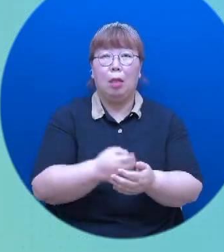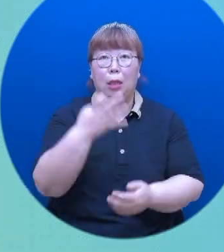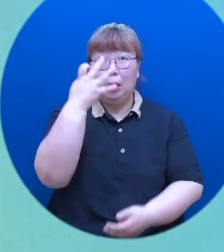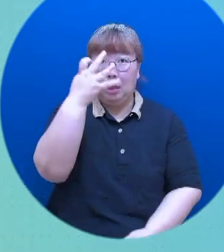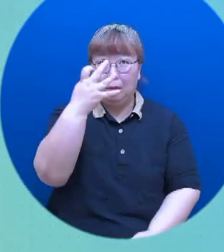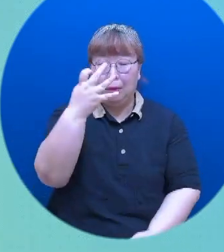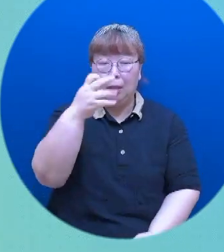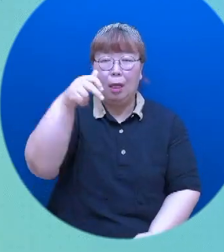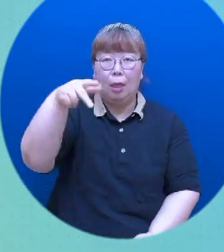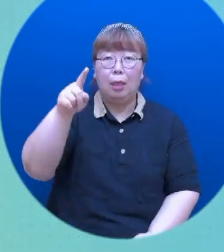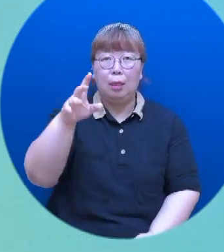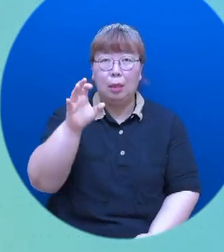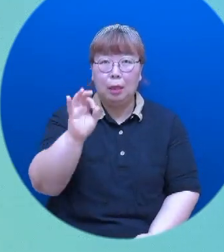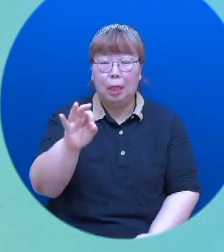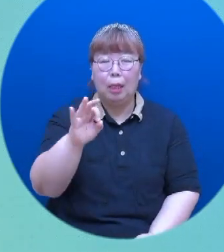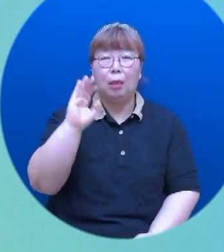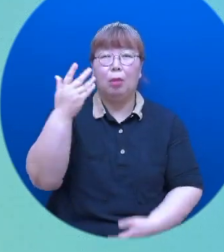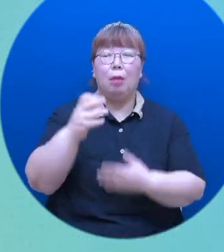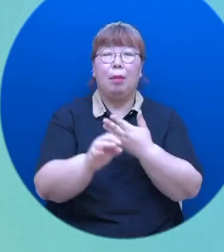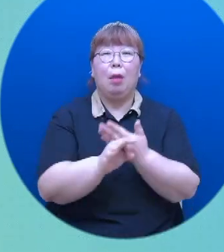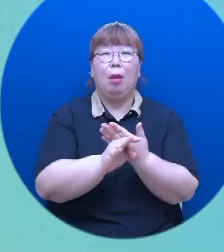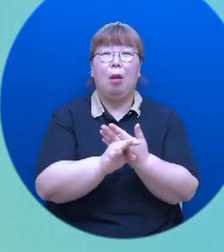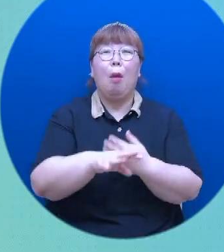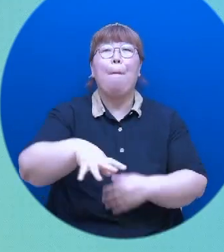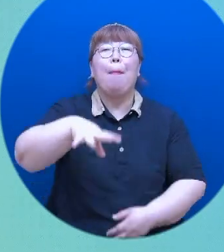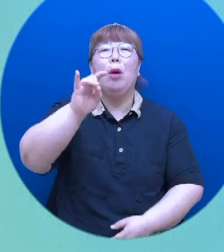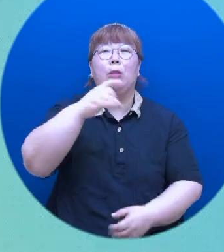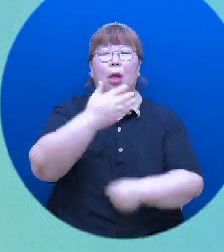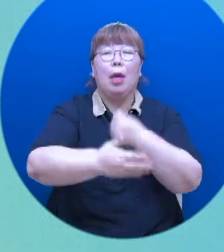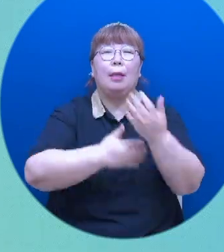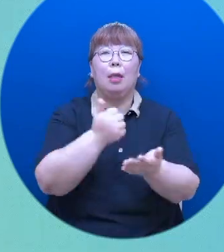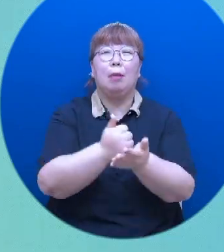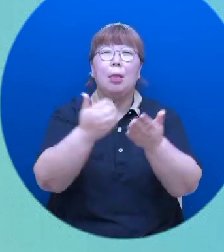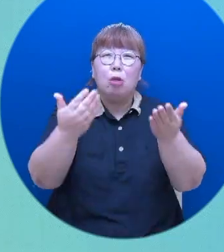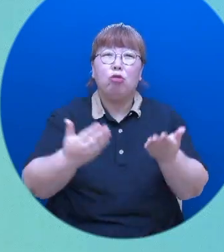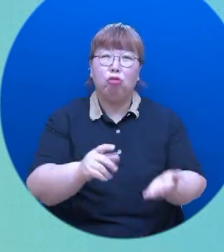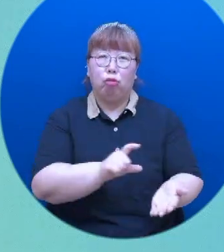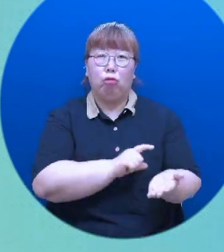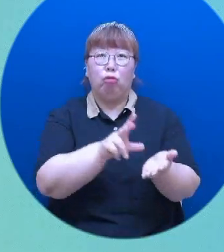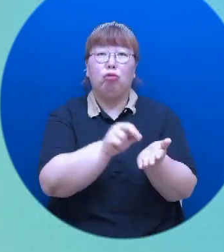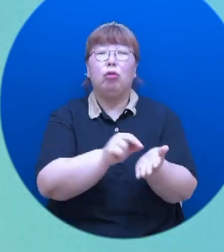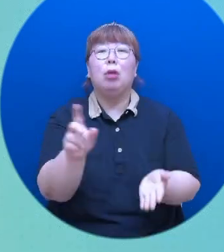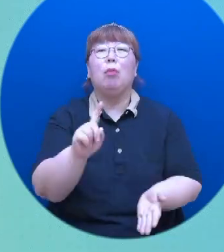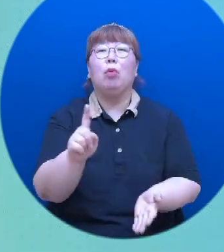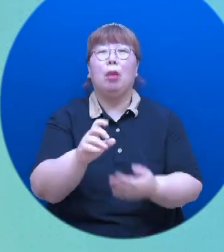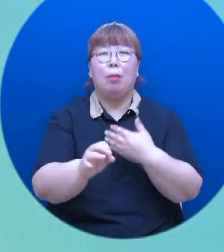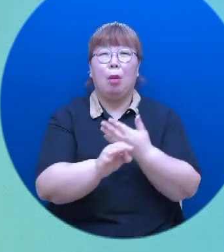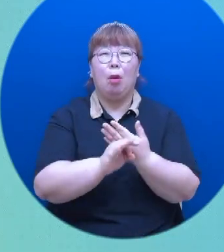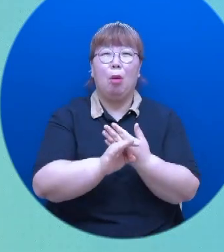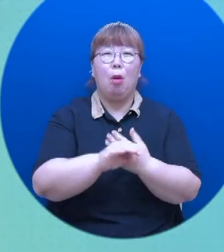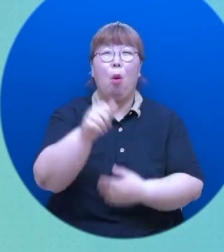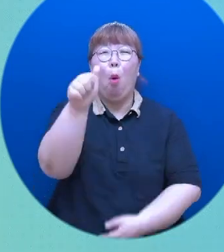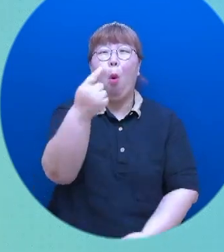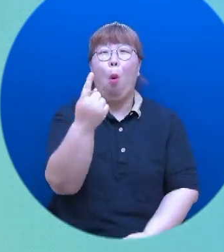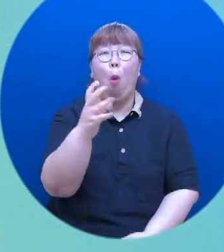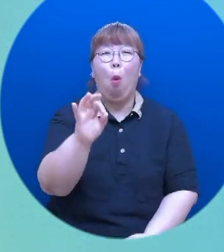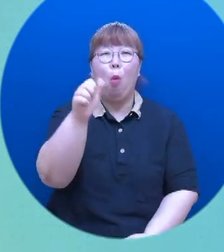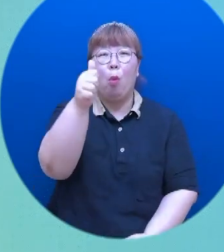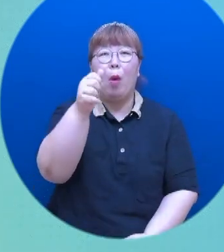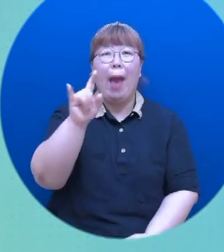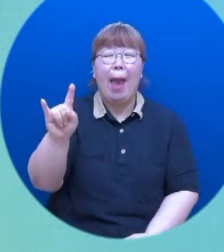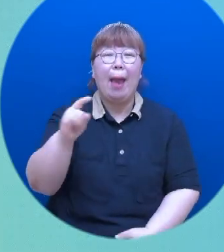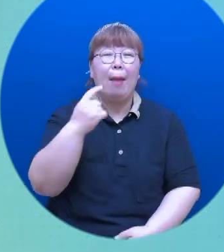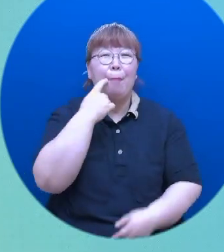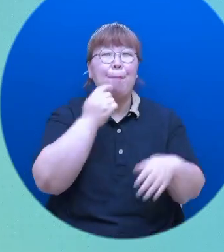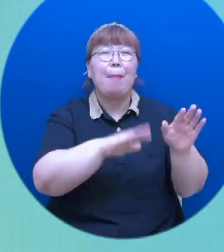14장에 넘으면서 먼저 하나님이 준 과제가 뭐죠? 홍해죠. 하나님이 준